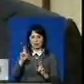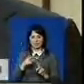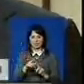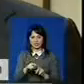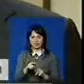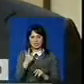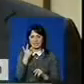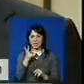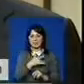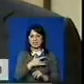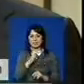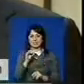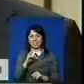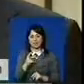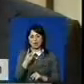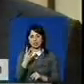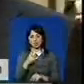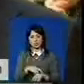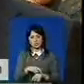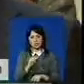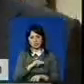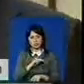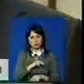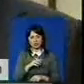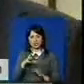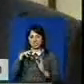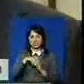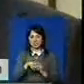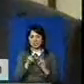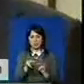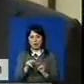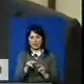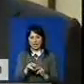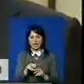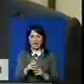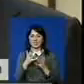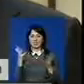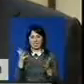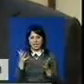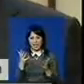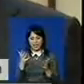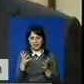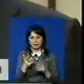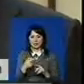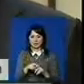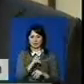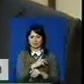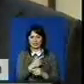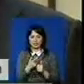ტიპის სერვისი იქნება: იქნება 24 საათიანი მომსახურება, შინმოვლის სამსახური, დღის, ასე ვთქვათ, დღის სტაციონარი,